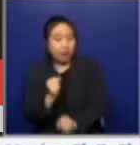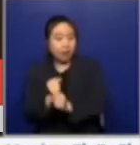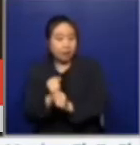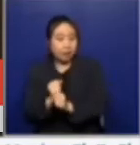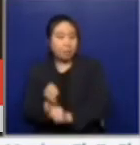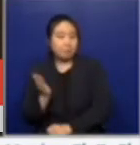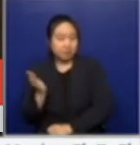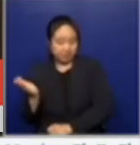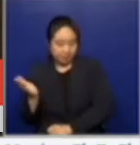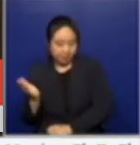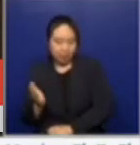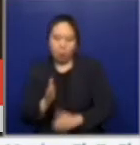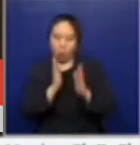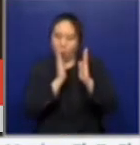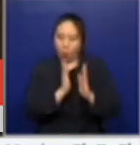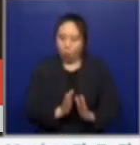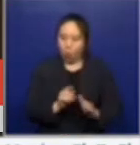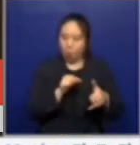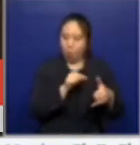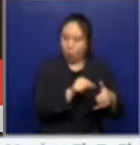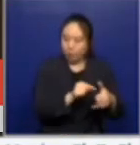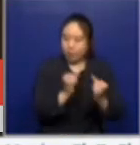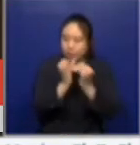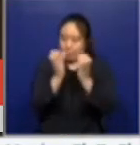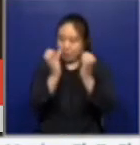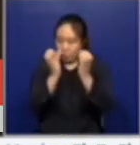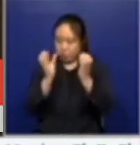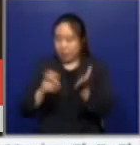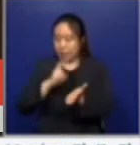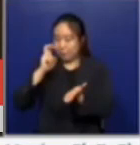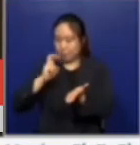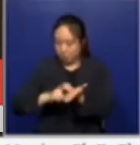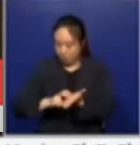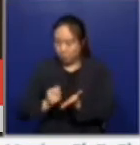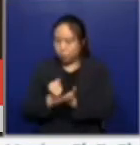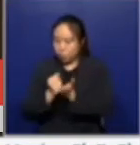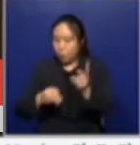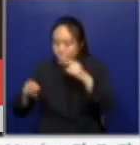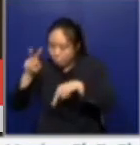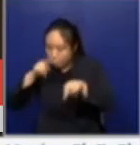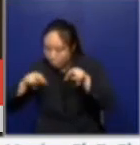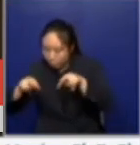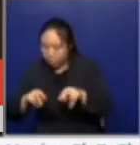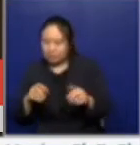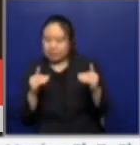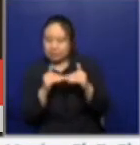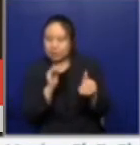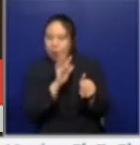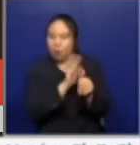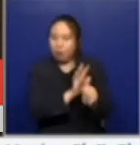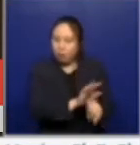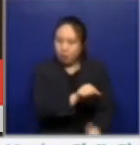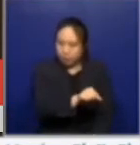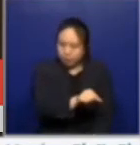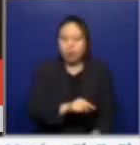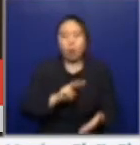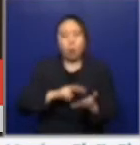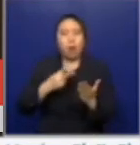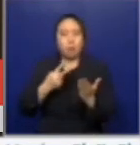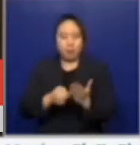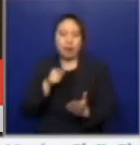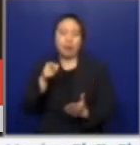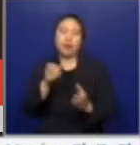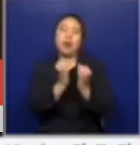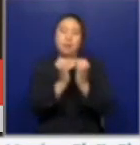เสรีภาพของบุคคลตามที่รัฐธรรมนูญรับรองและคุ้มครองไว้ก็ยังถือว่าชอบด้วยรัฐธรรมนูญ